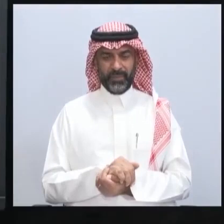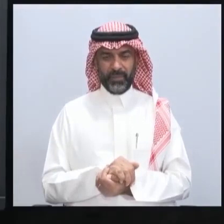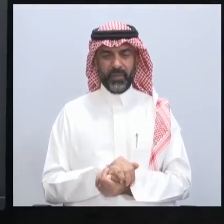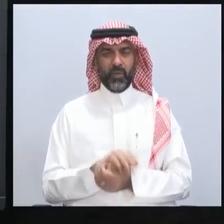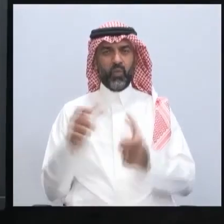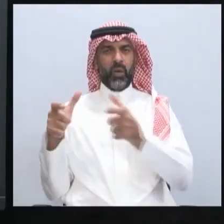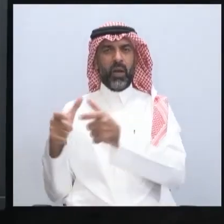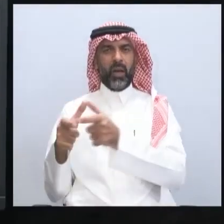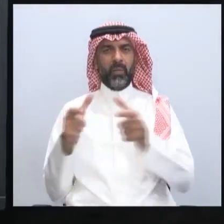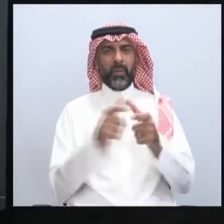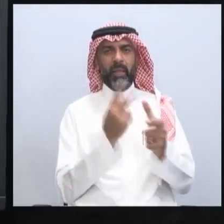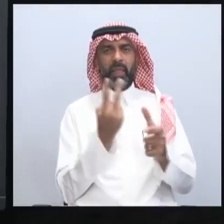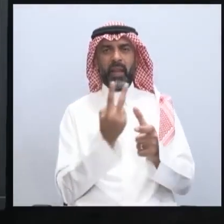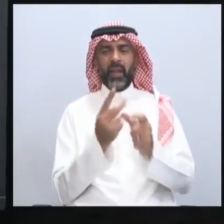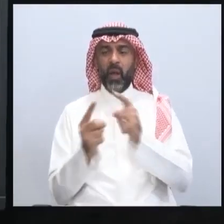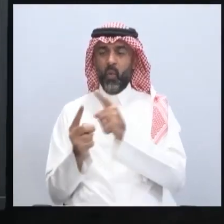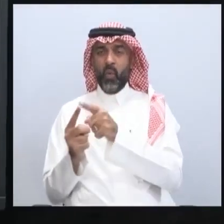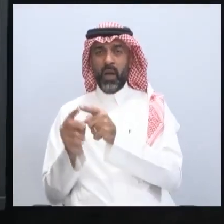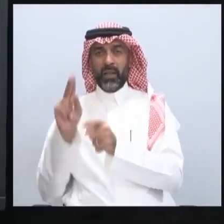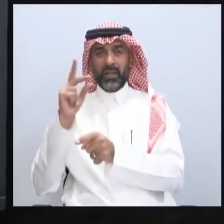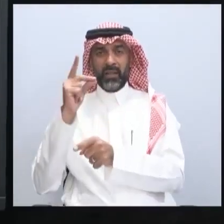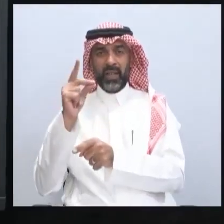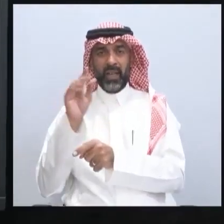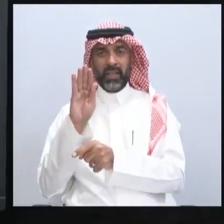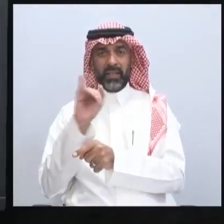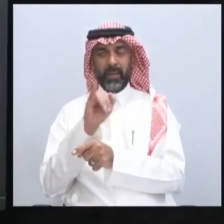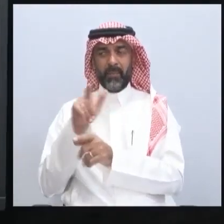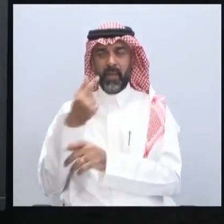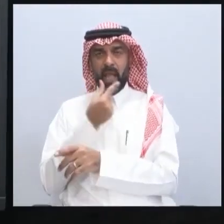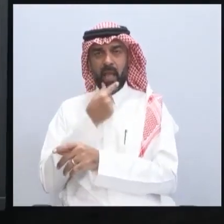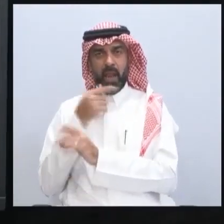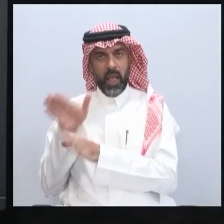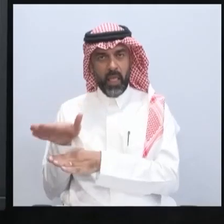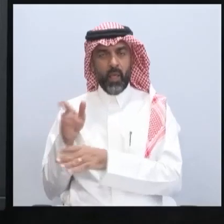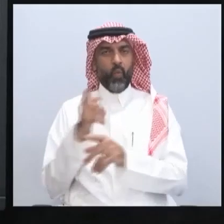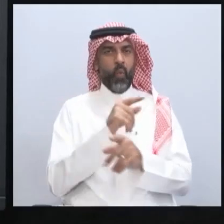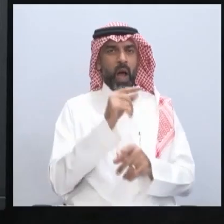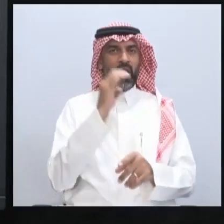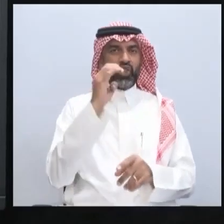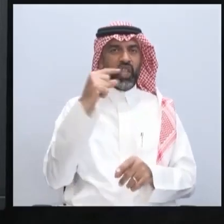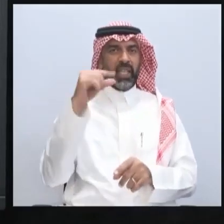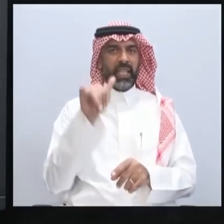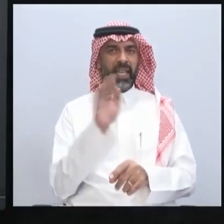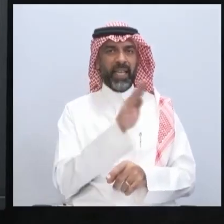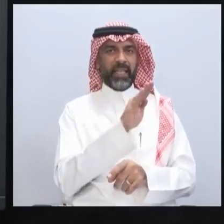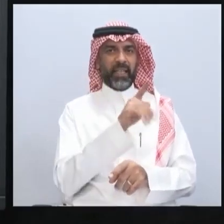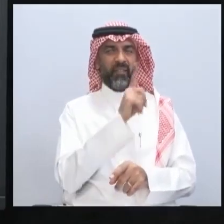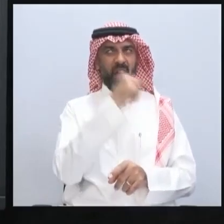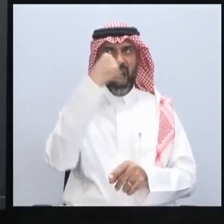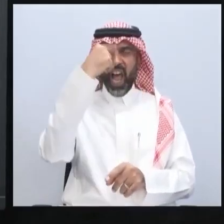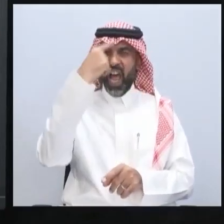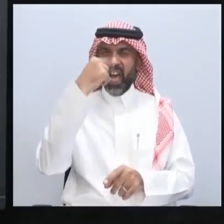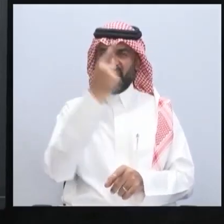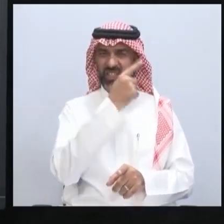وجديس في الخضرمه او الخرج حاليا كانتا تعيشان